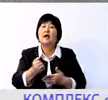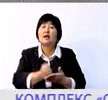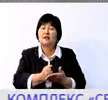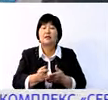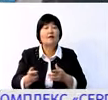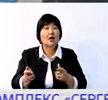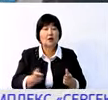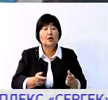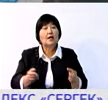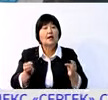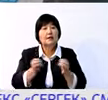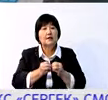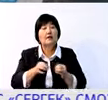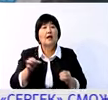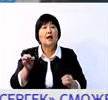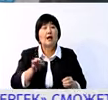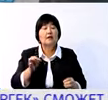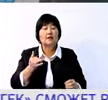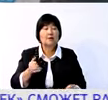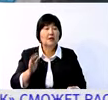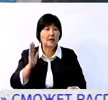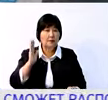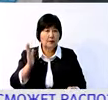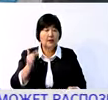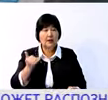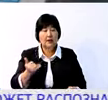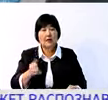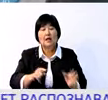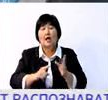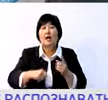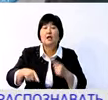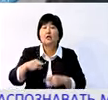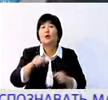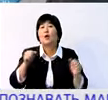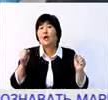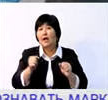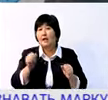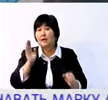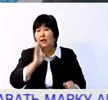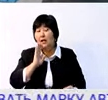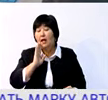готов. 10 октября начнем выходить на холодную циркуляцию. И